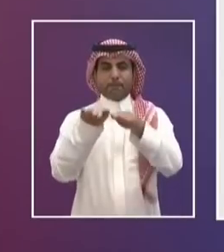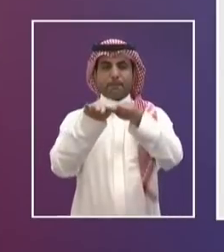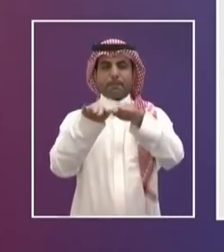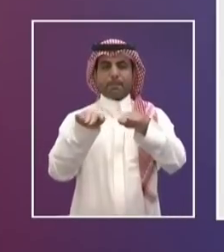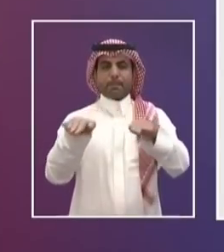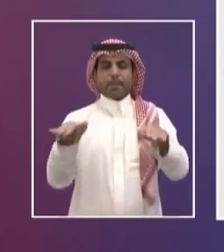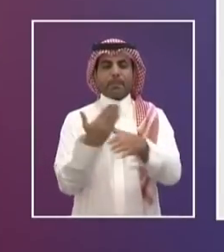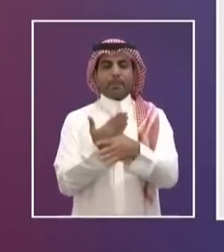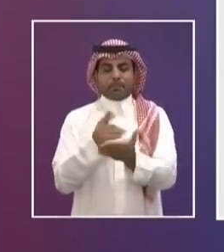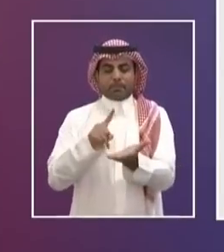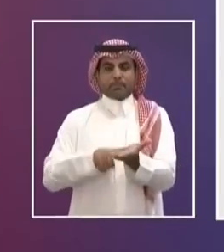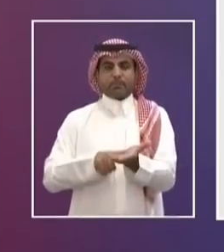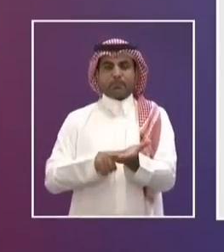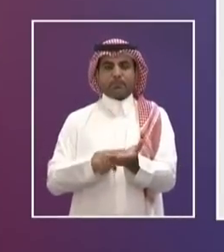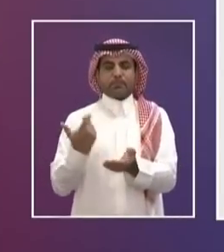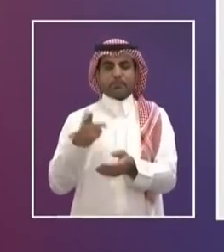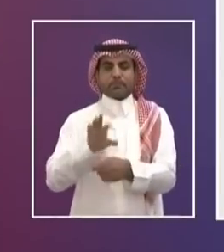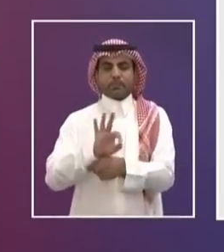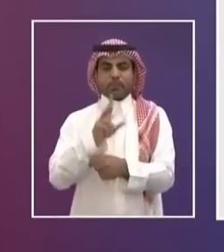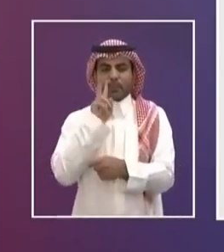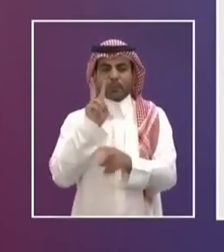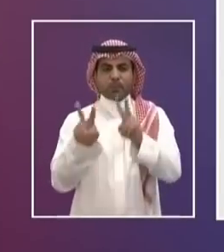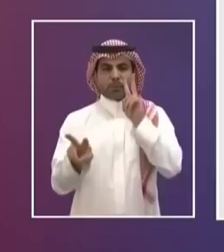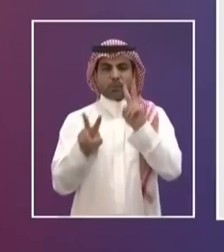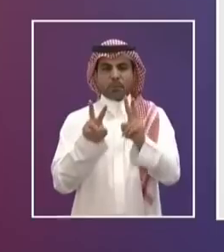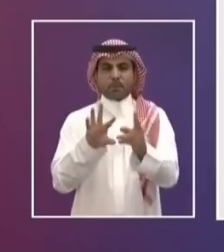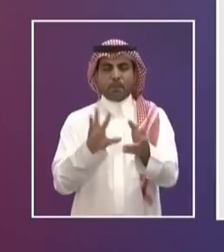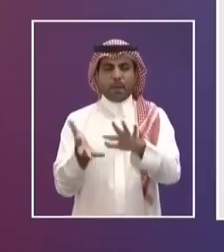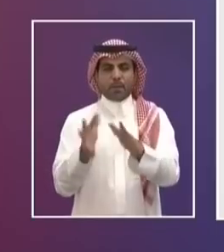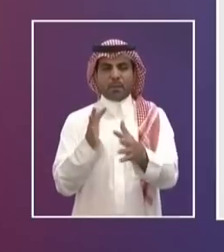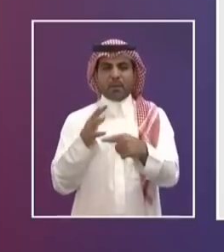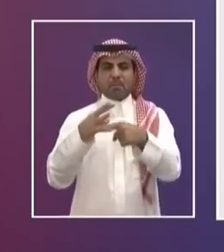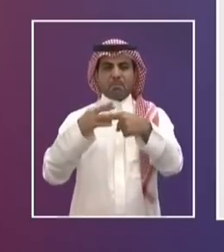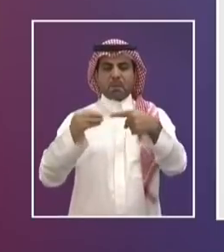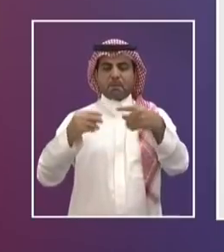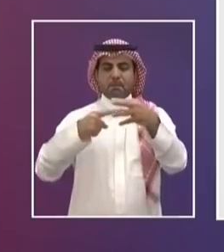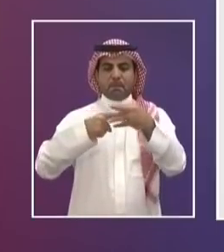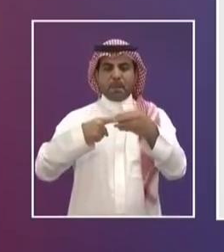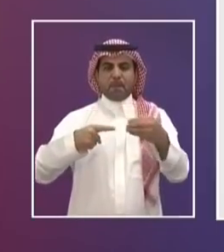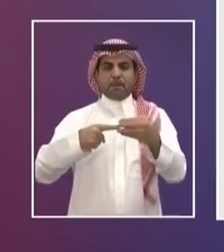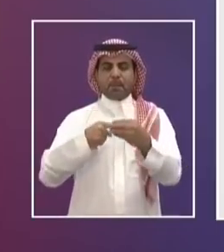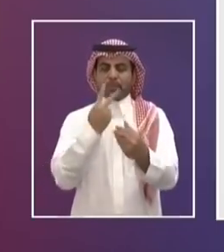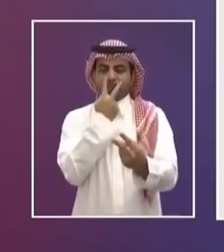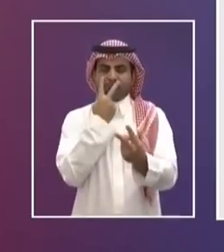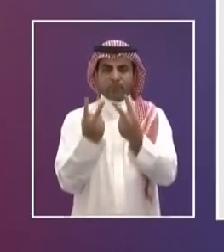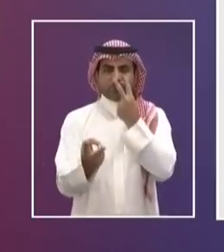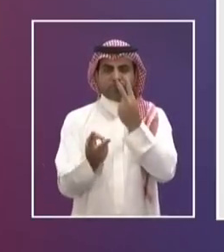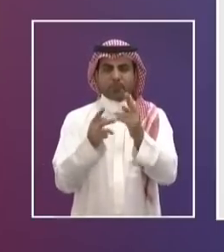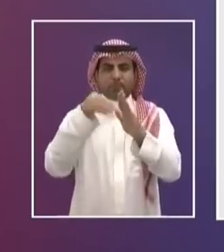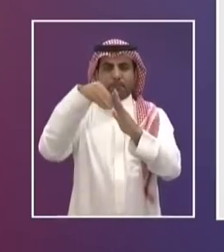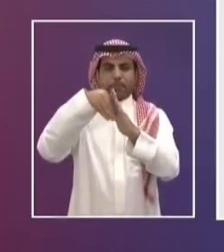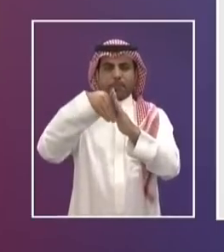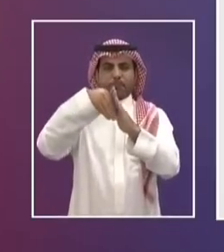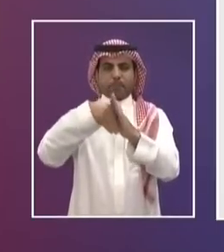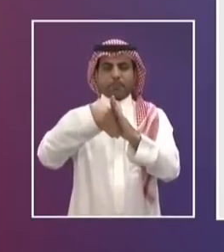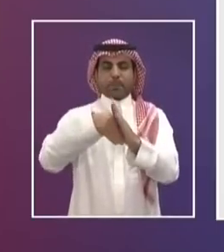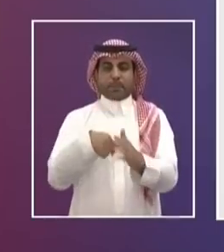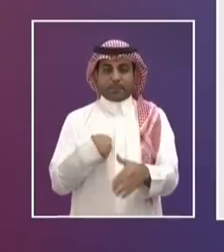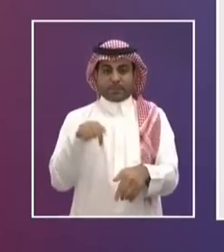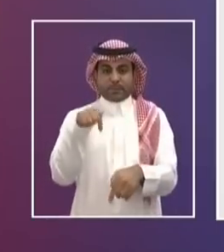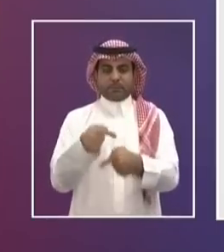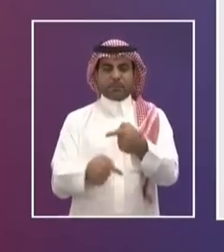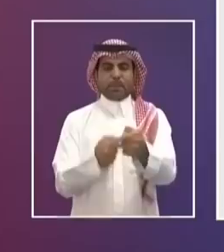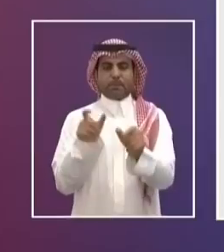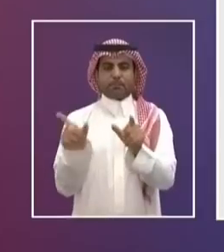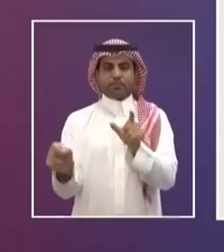عدد الحالات المؤكدة التي يتم رصدها، بل هنالك شيء من الانخفاض في المنحنى. طبعا الرصد